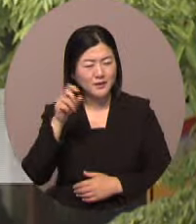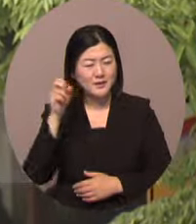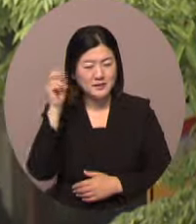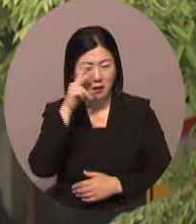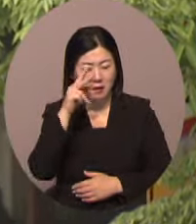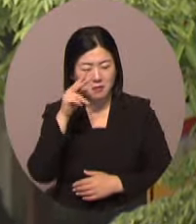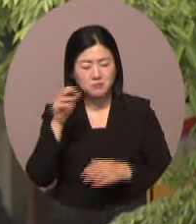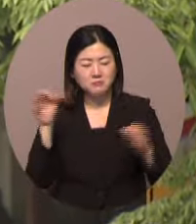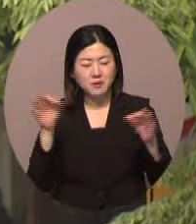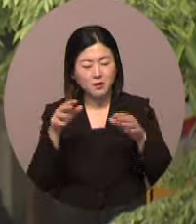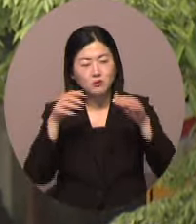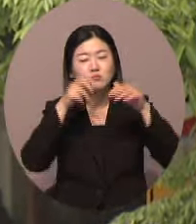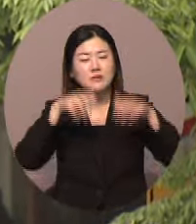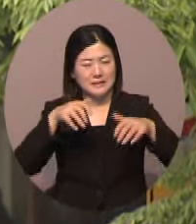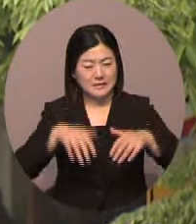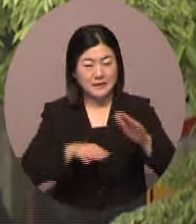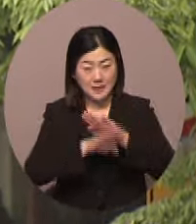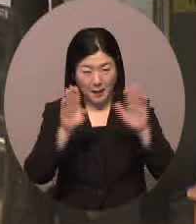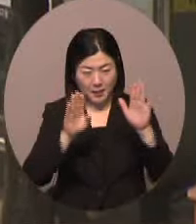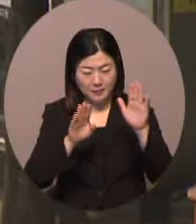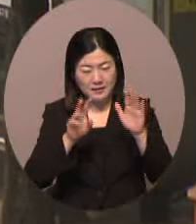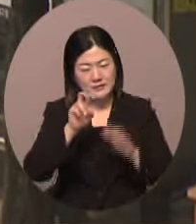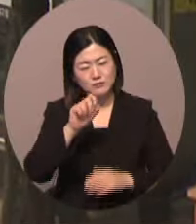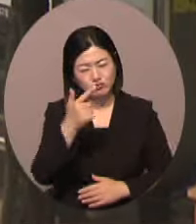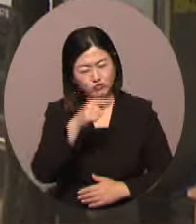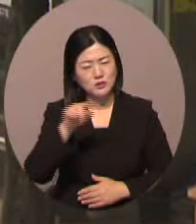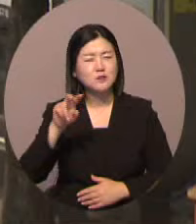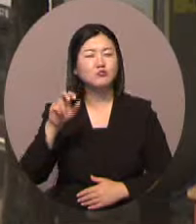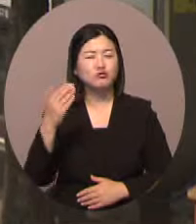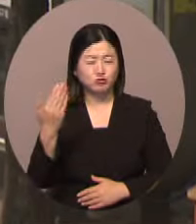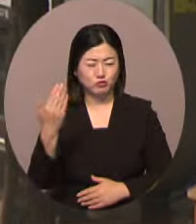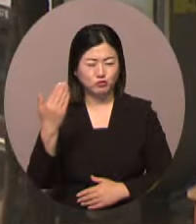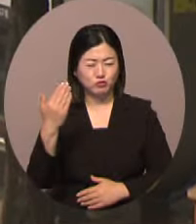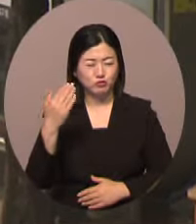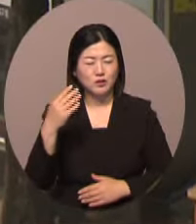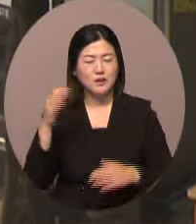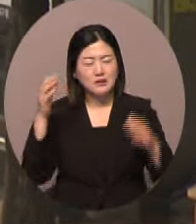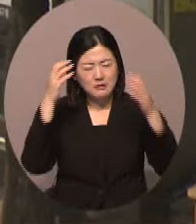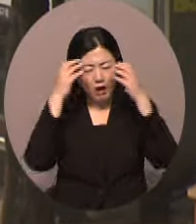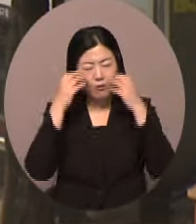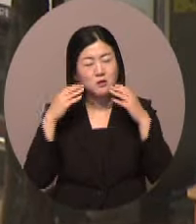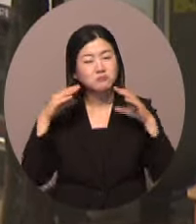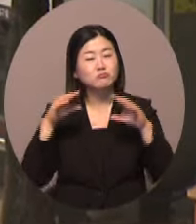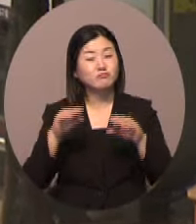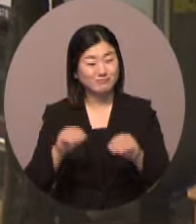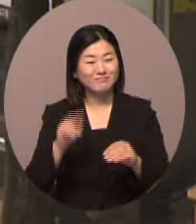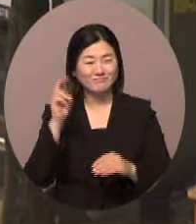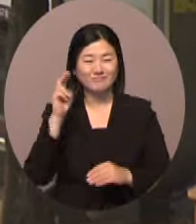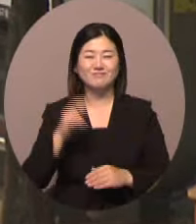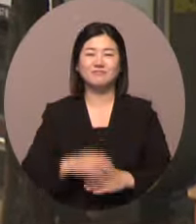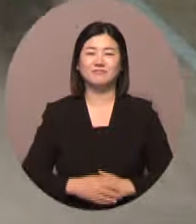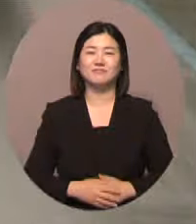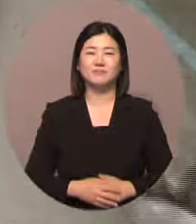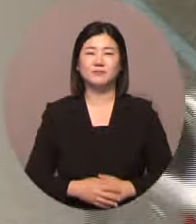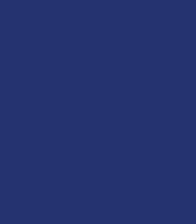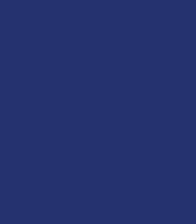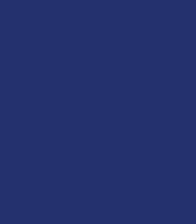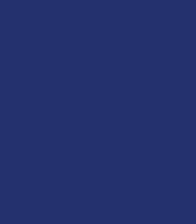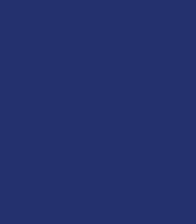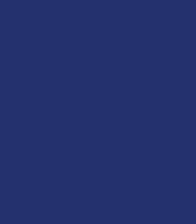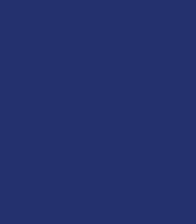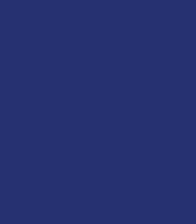소나기가 내리겠고 낮 최고 기온이 26도에서 29도에 머물면서 더위가 주춤하겠습니다